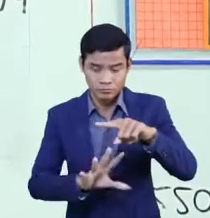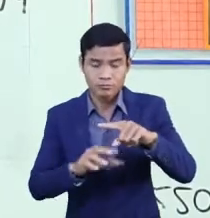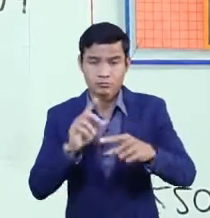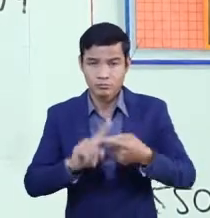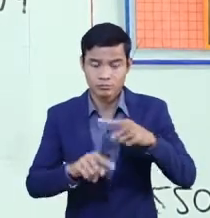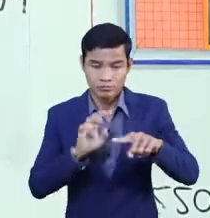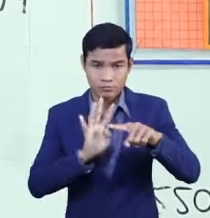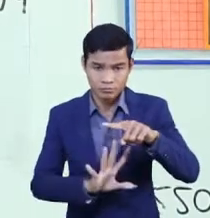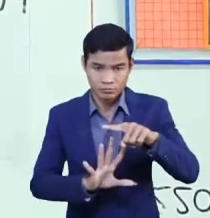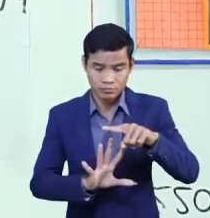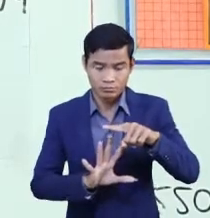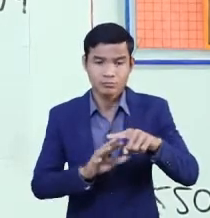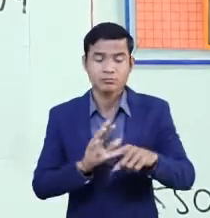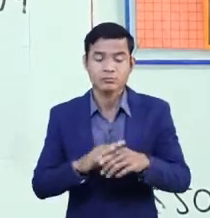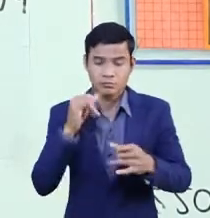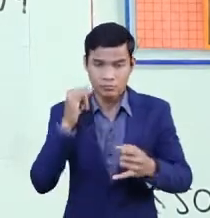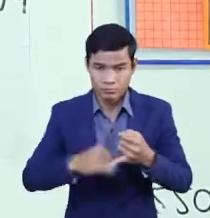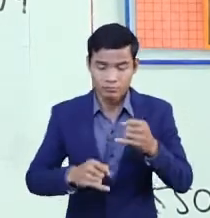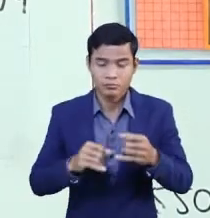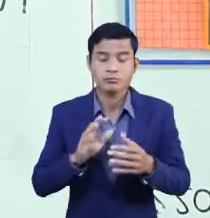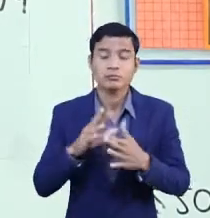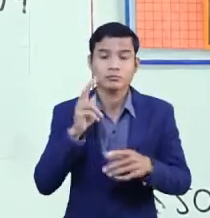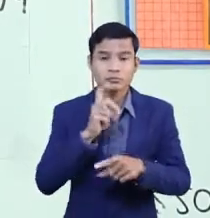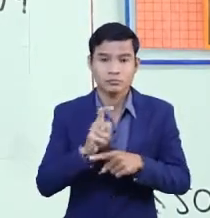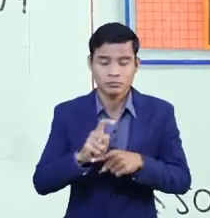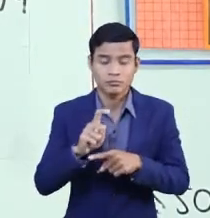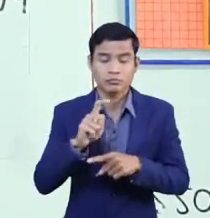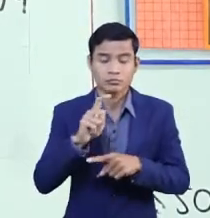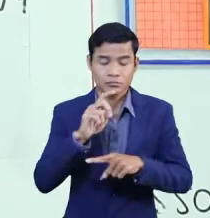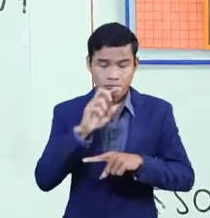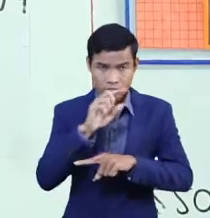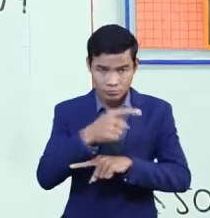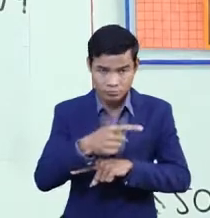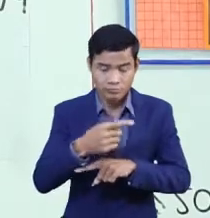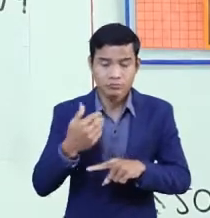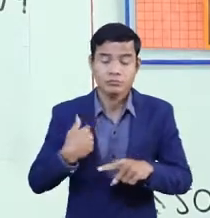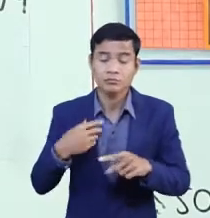រលេខ5តោះចុងក្រោយខ្ទង់ពួនមានអ្វីដកអីកូន